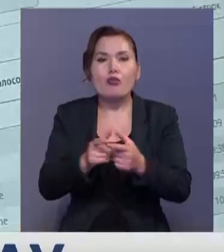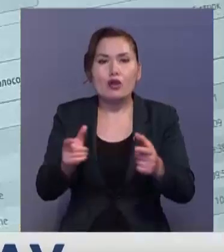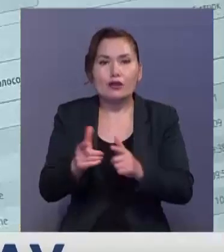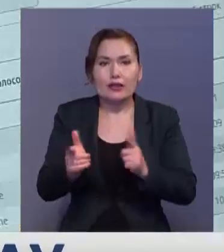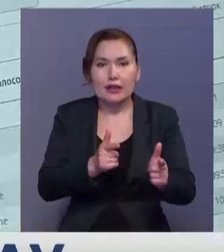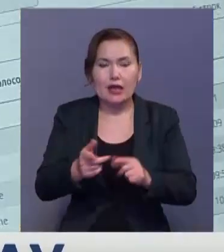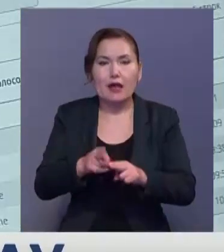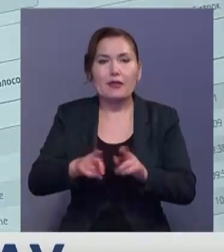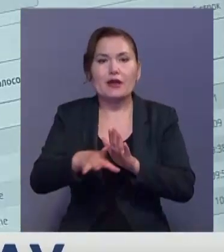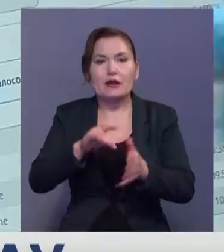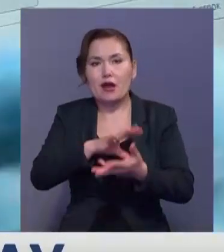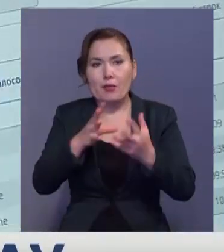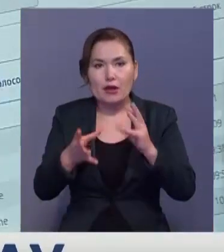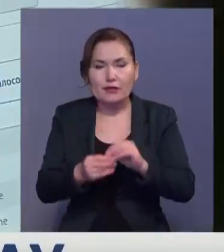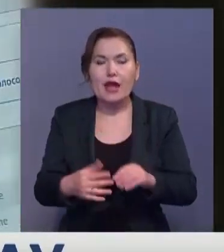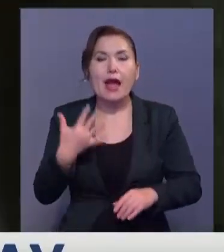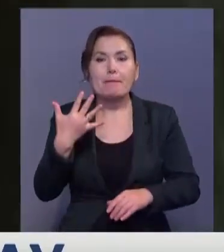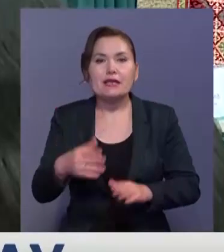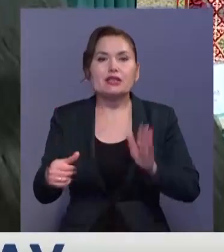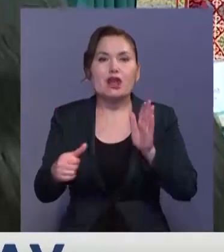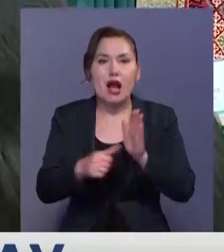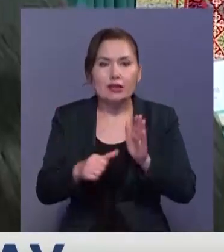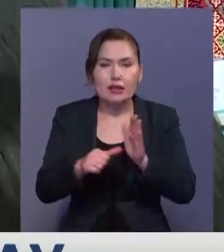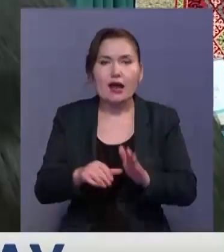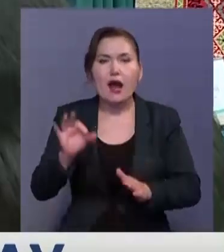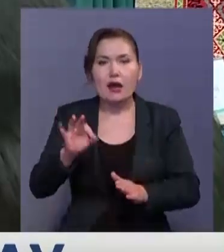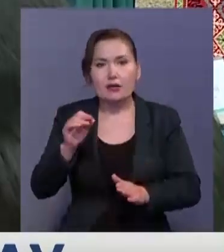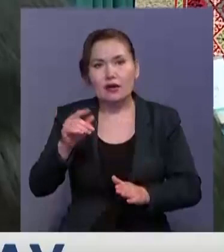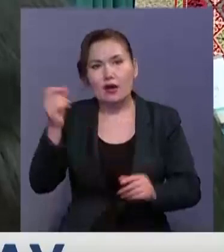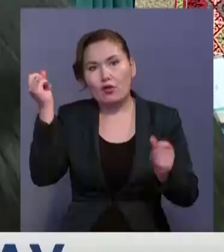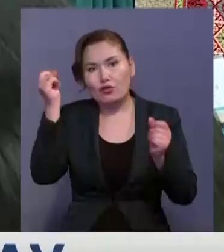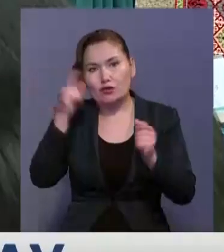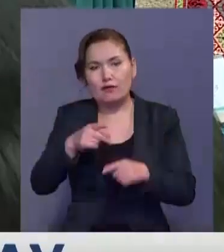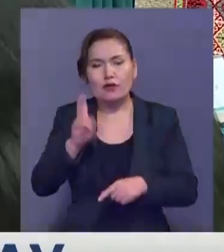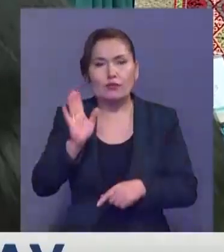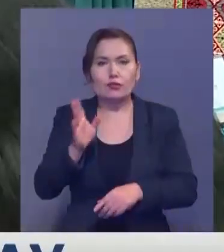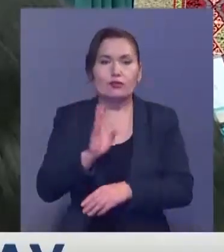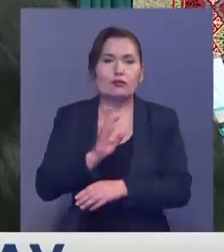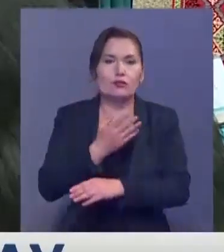Ал сайлаудың жалпы қорытындысы 5-ші және 6-ші қазанда белгілі болады.